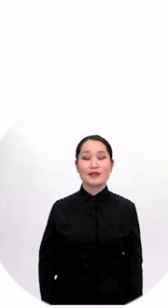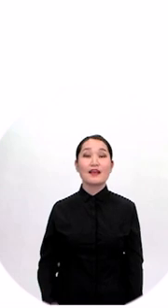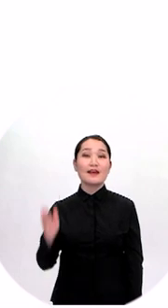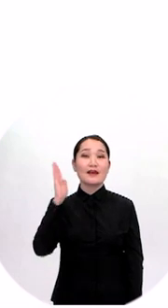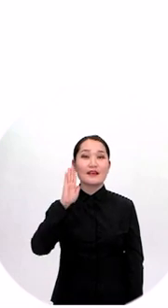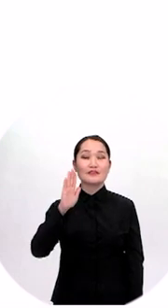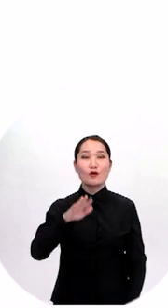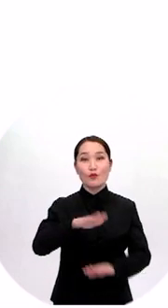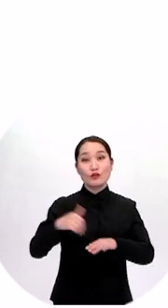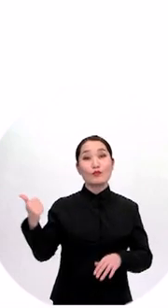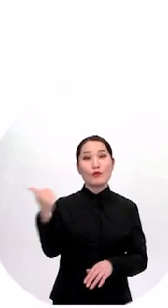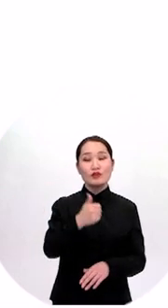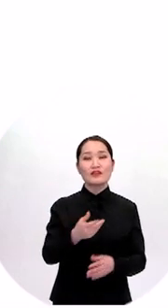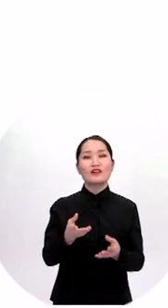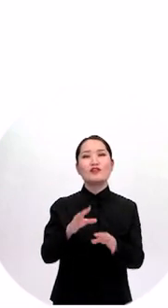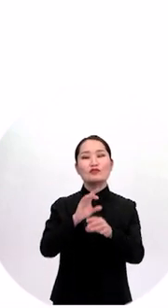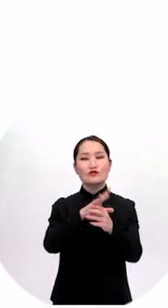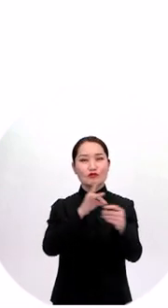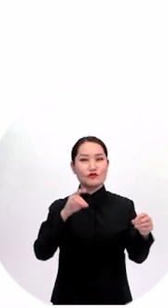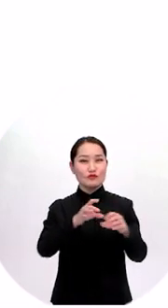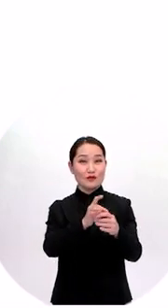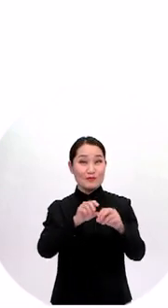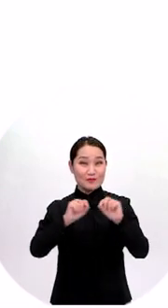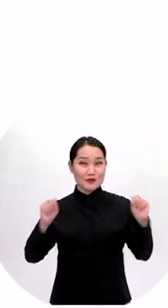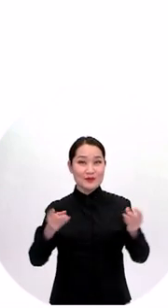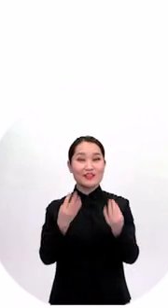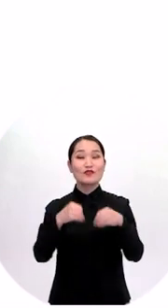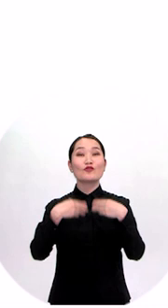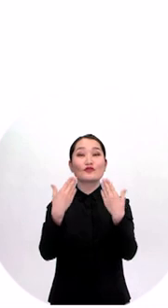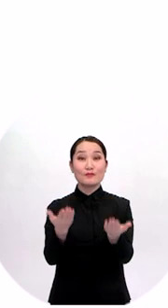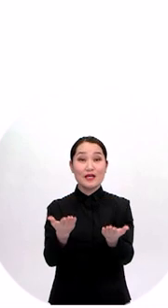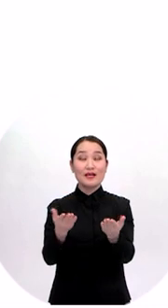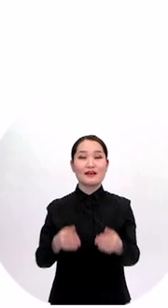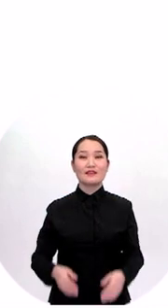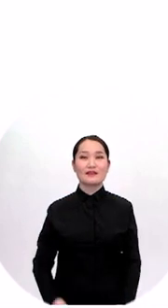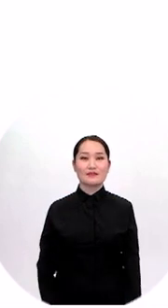Эх хүүхэд бүрт хэдэн сум өгсөн бэ?